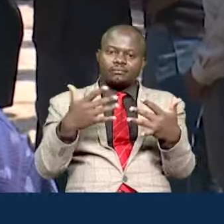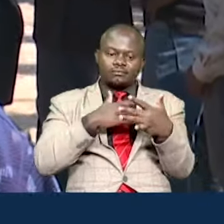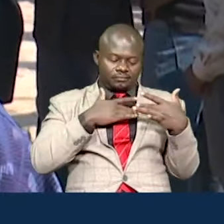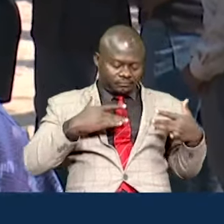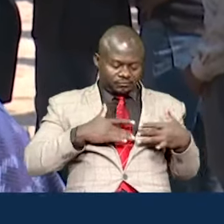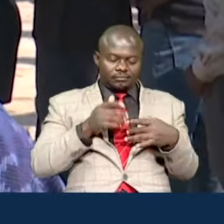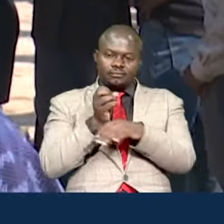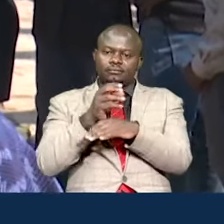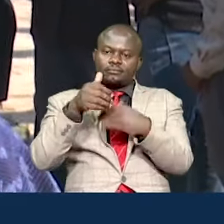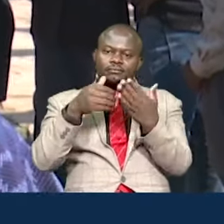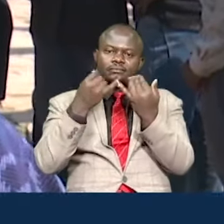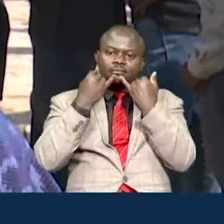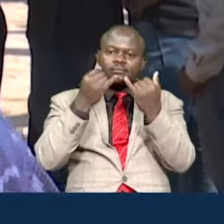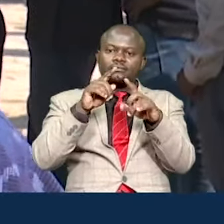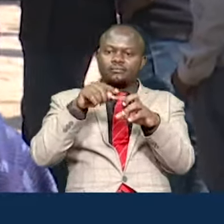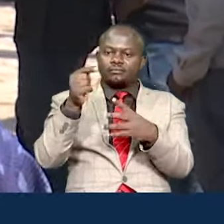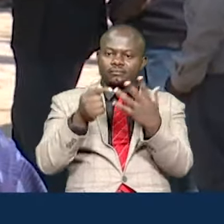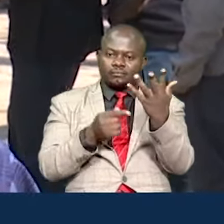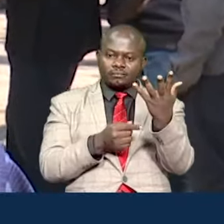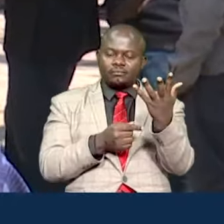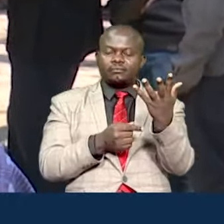umutimanama w'umubwira ashingiye ku byo